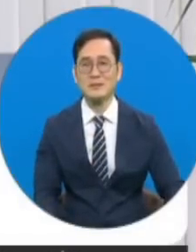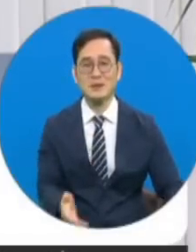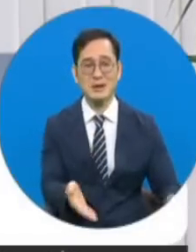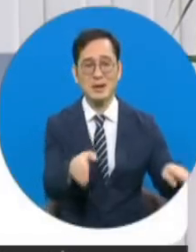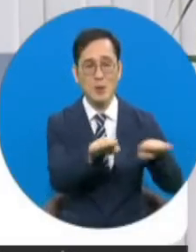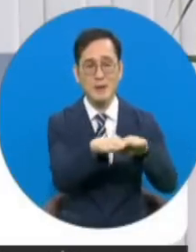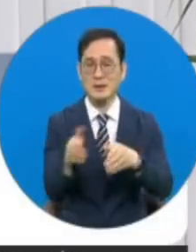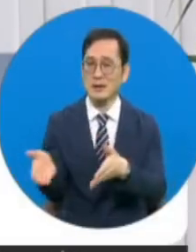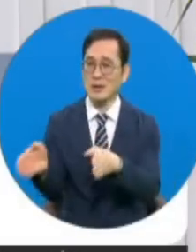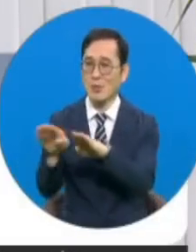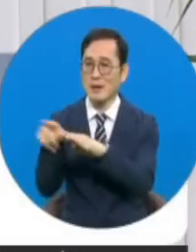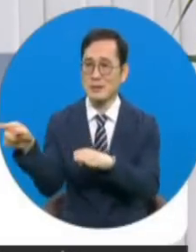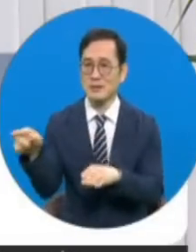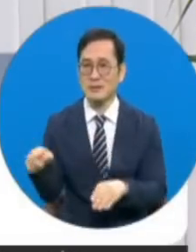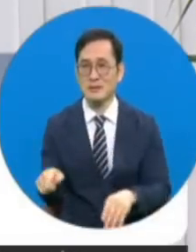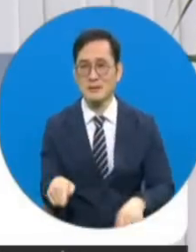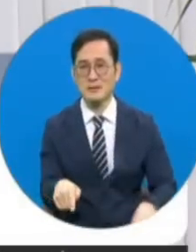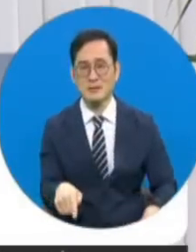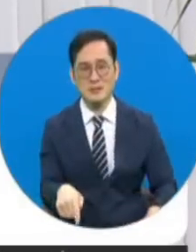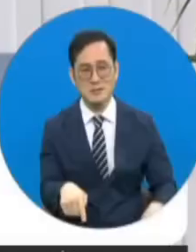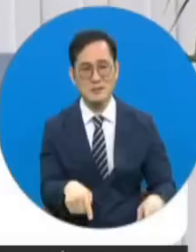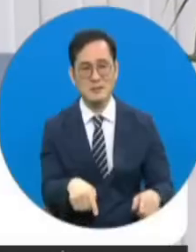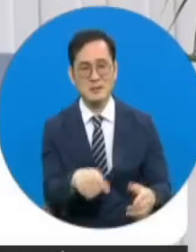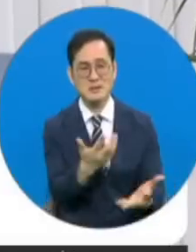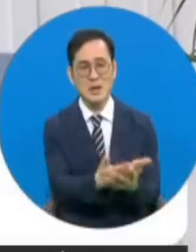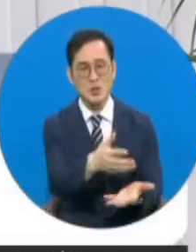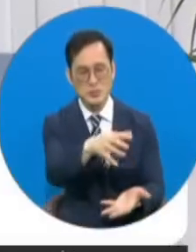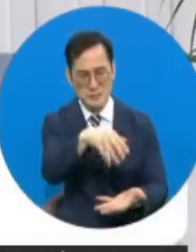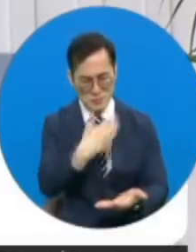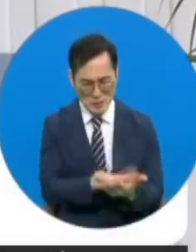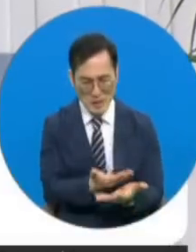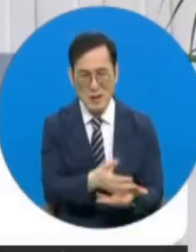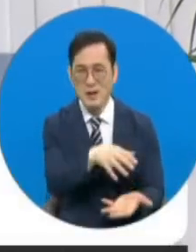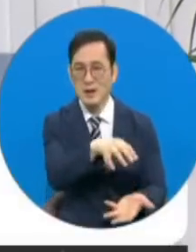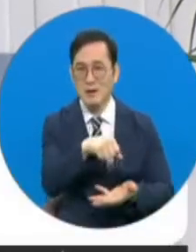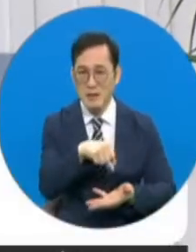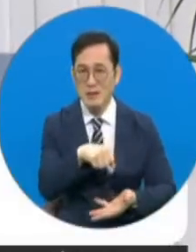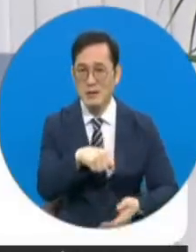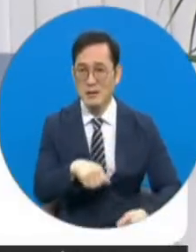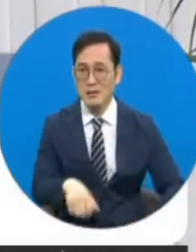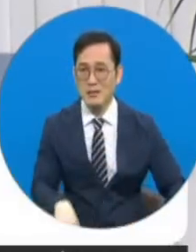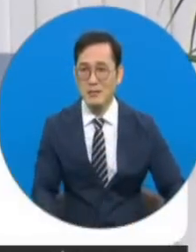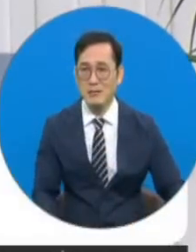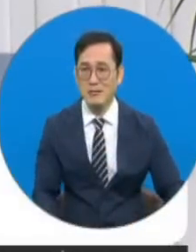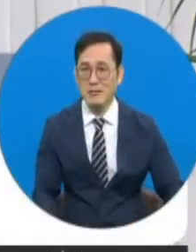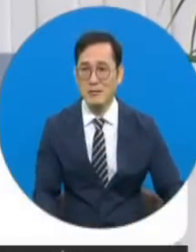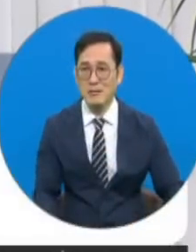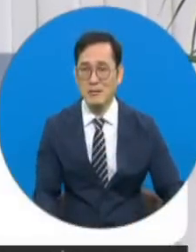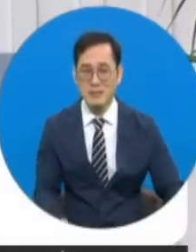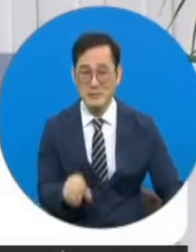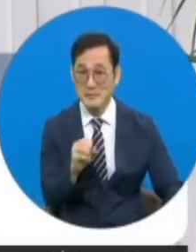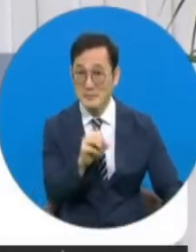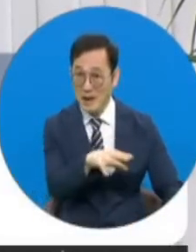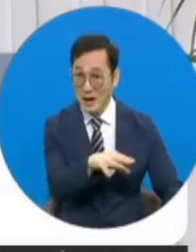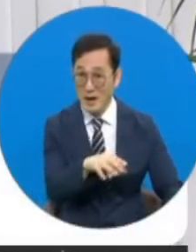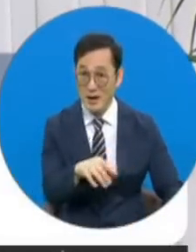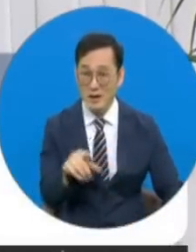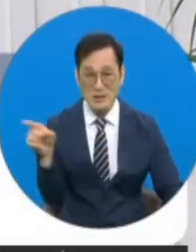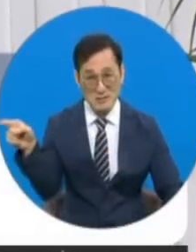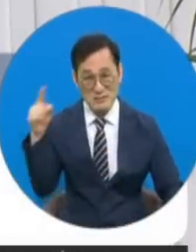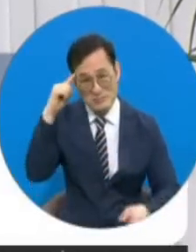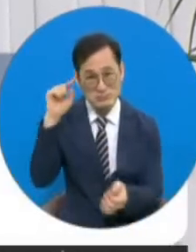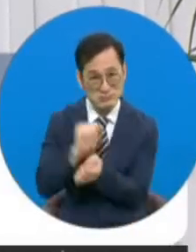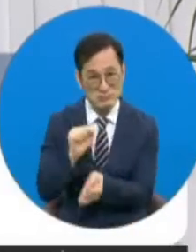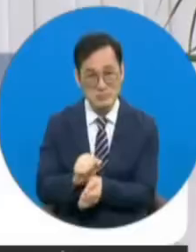기관으로서 협조 요청을 하는 건데 영장도 없이 일단은 줘 봐요 우리가 수사를 해야 되기 때문에 한번 주세요라고 이야기하는 것이 이게